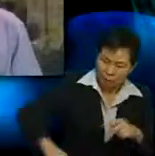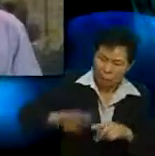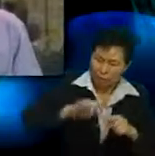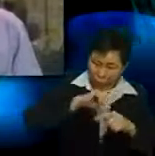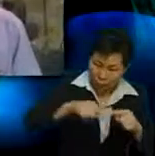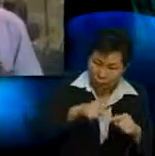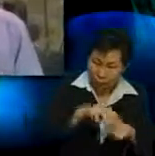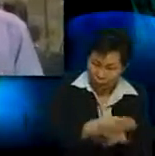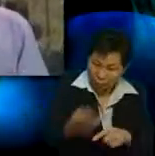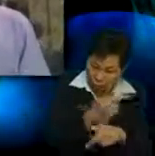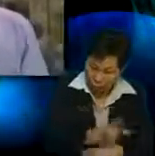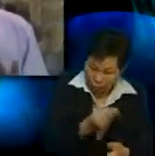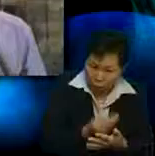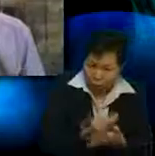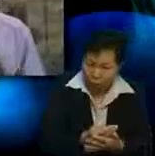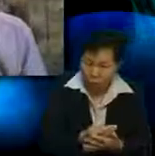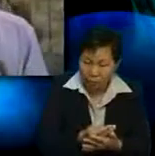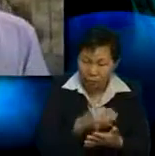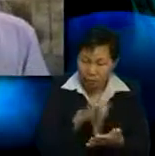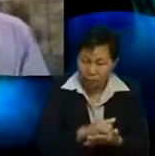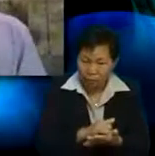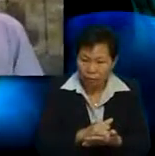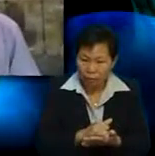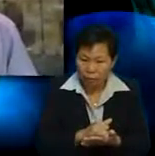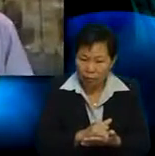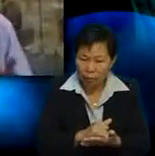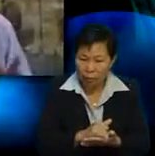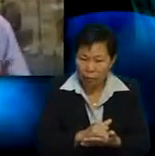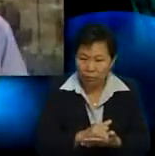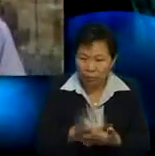duit atau mereka tanya perkara